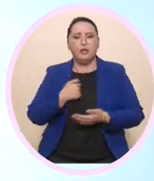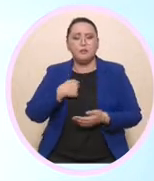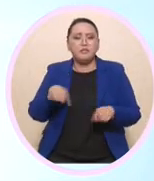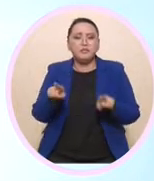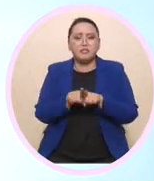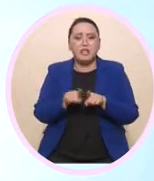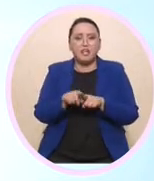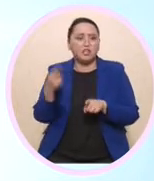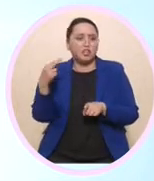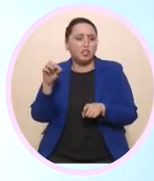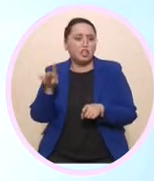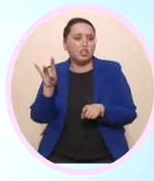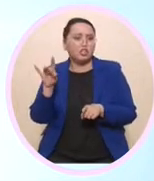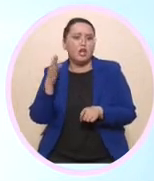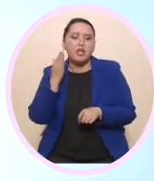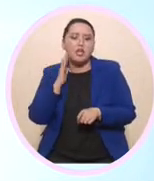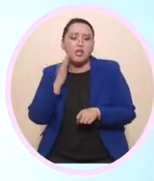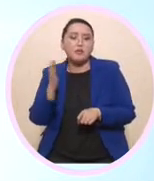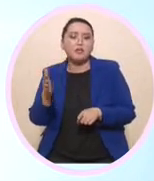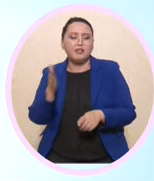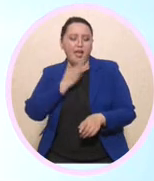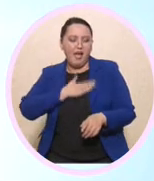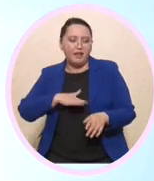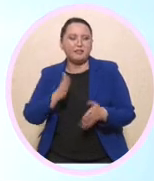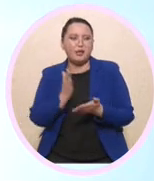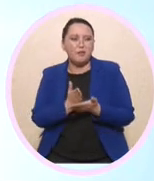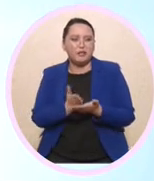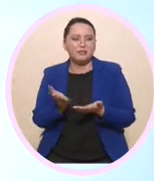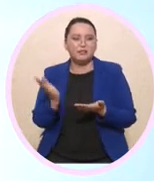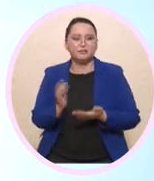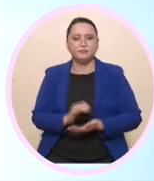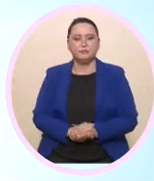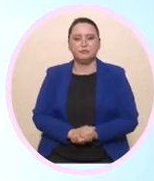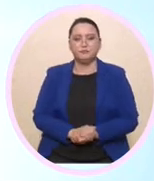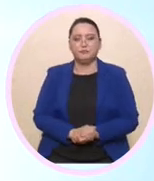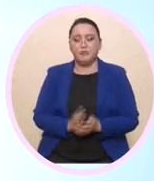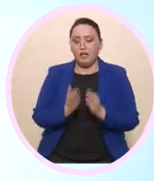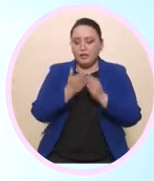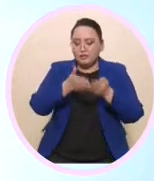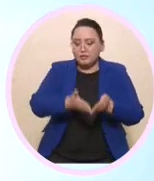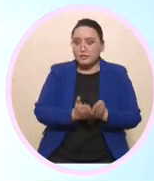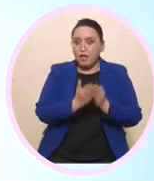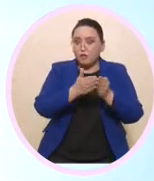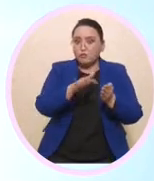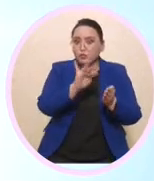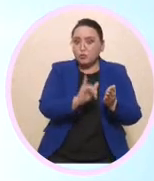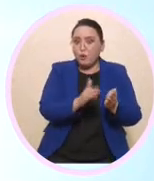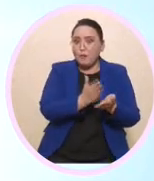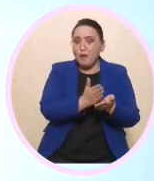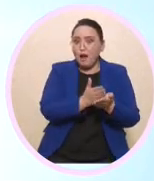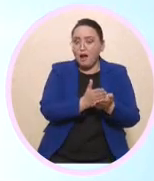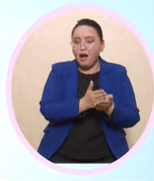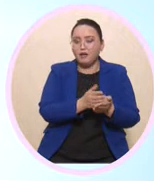яг л үн шиг хайртай байгаагүй гэж үү. За ингээд завин дээр суугаа явж байгаа халамжтай